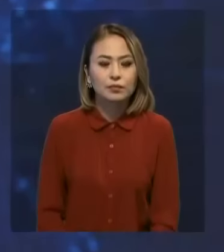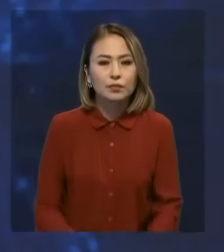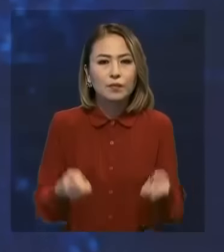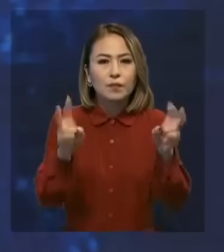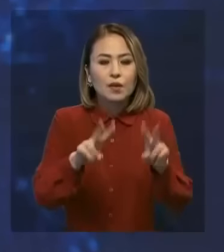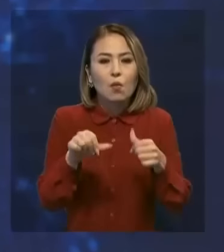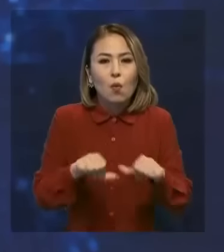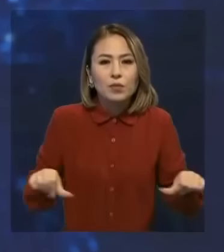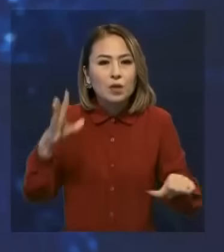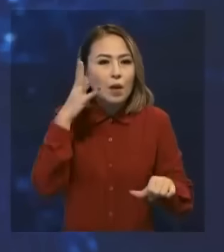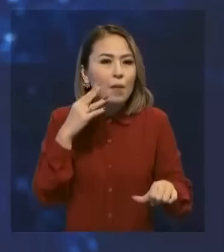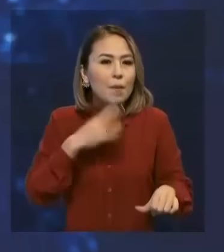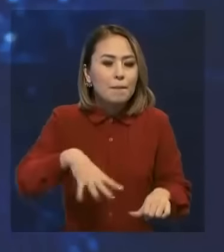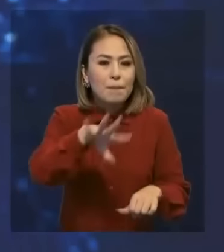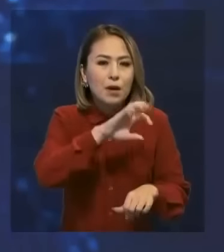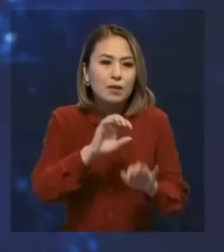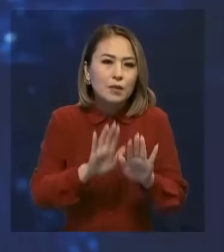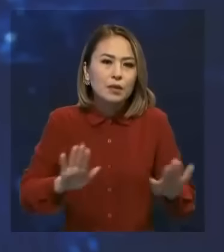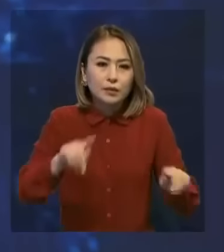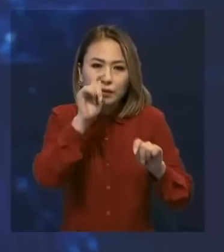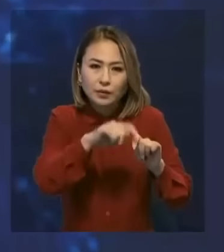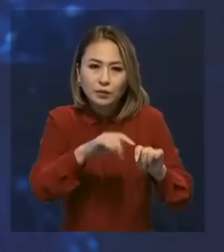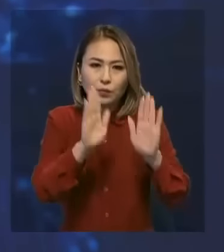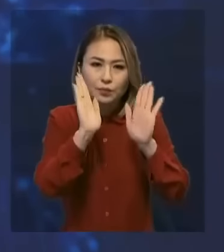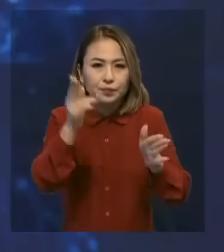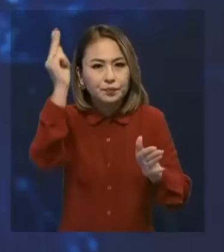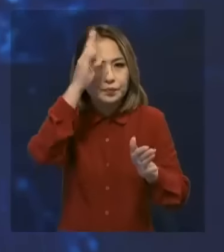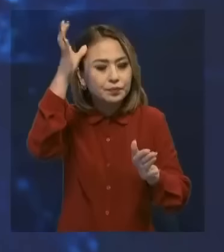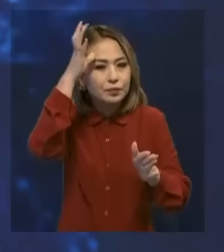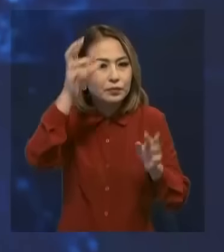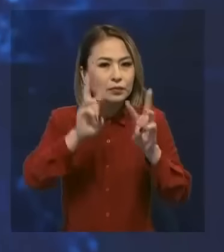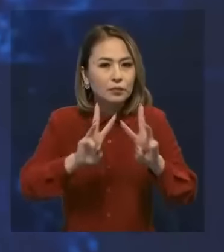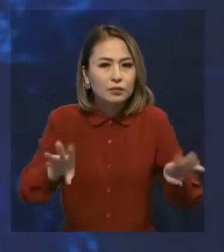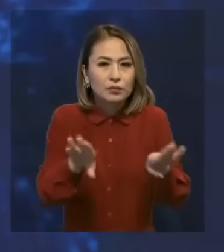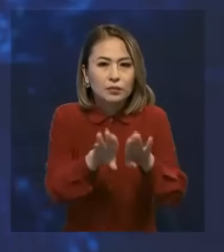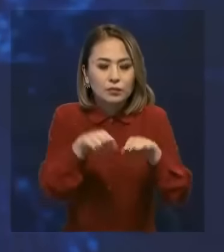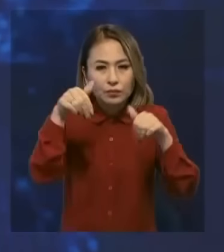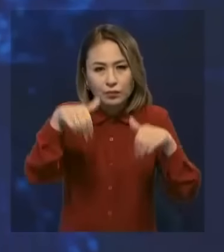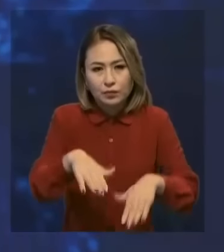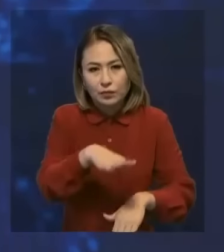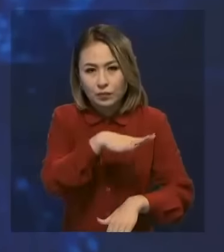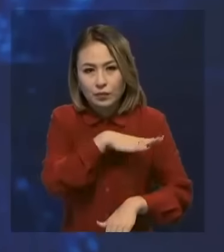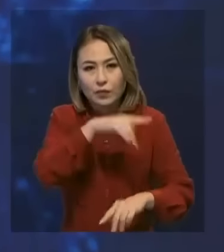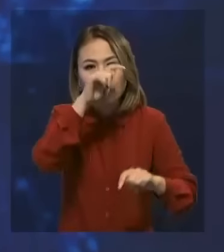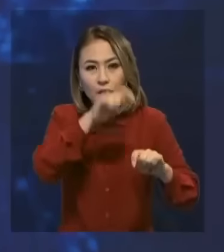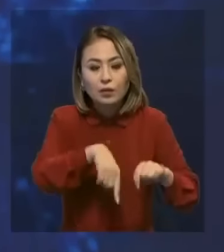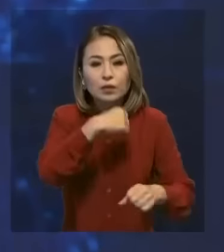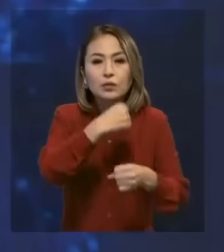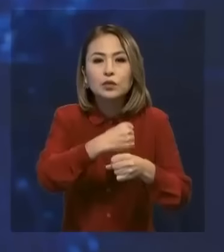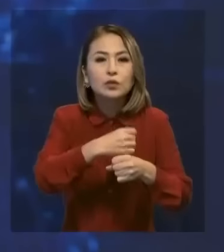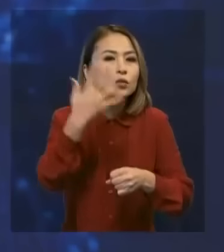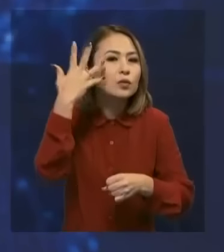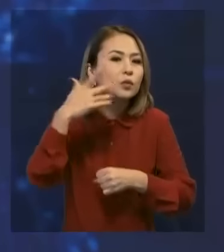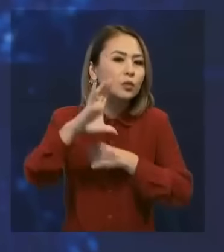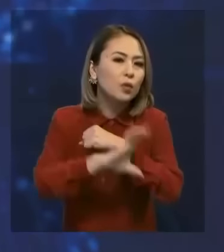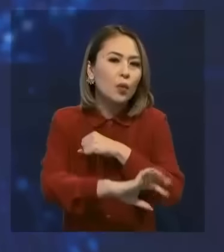Ал арнайы комиссия Алматыдағы барлық балабақшаны тексеретін болды. Білім және ғылым министрлігі осындай шешім қабылдады.